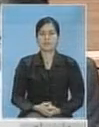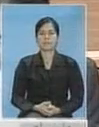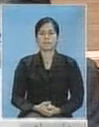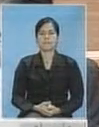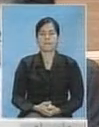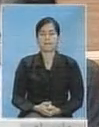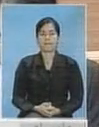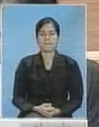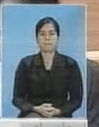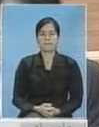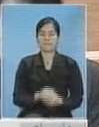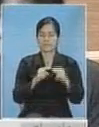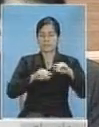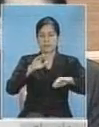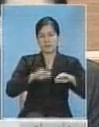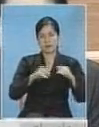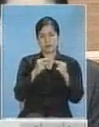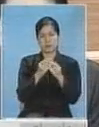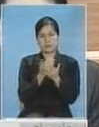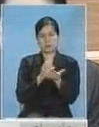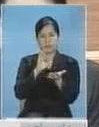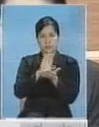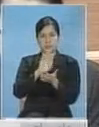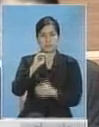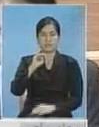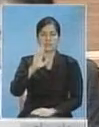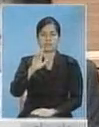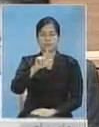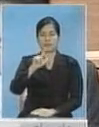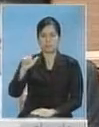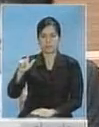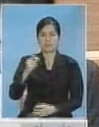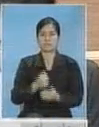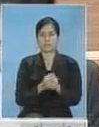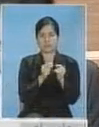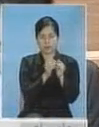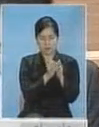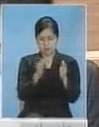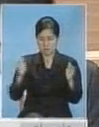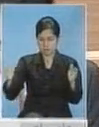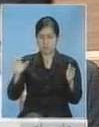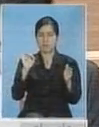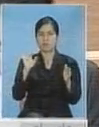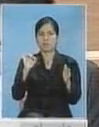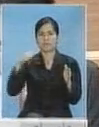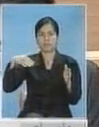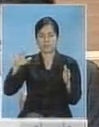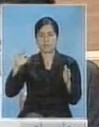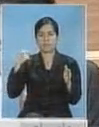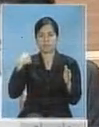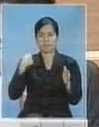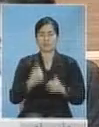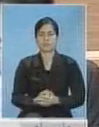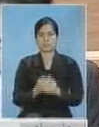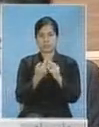ครับประมาณแค่45ล้านบาทเองถนนยาวทั้งหมด100กว่าโลครับ140โ